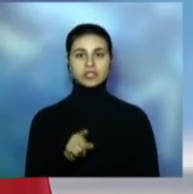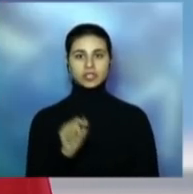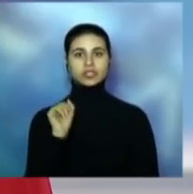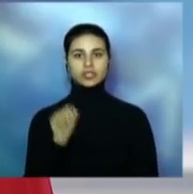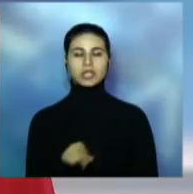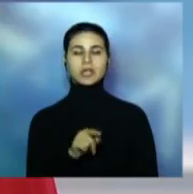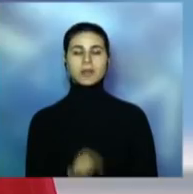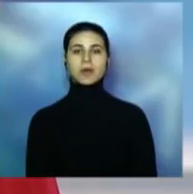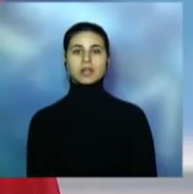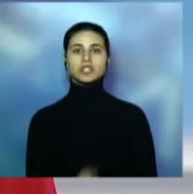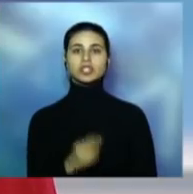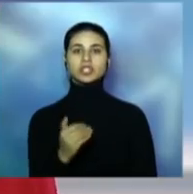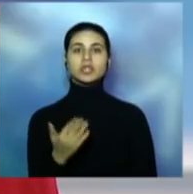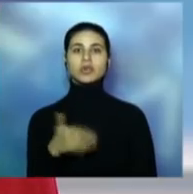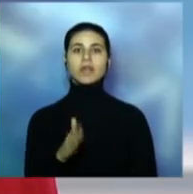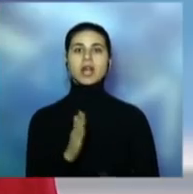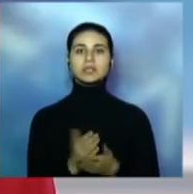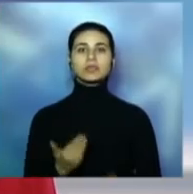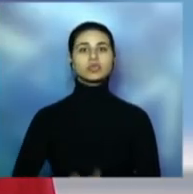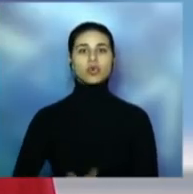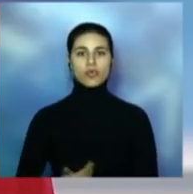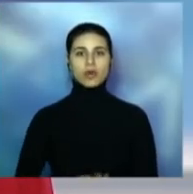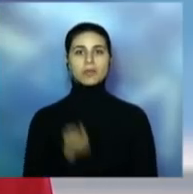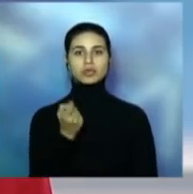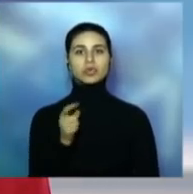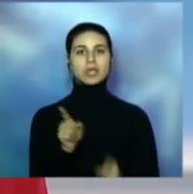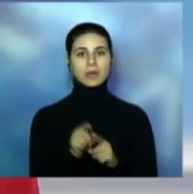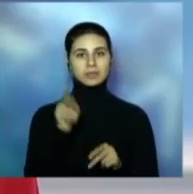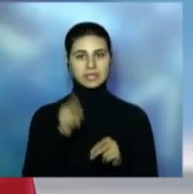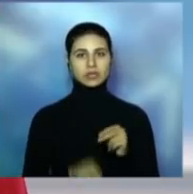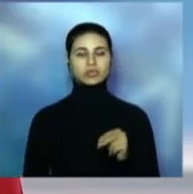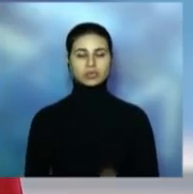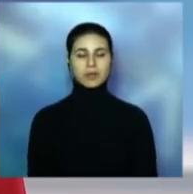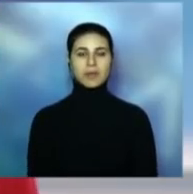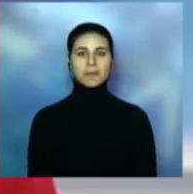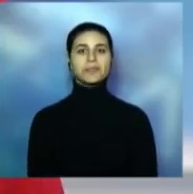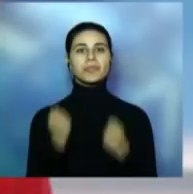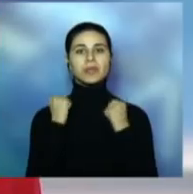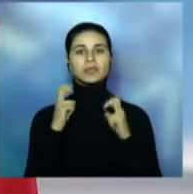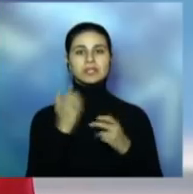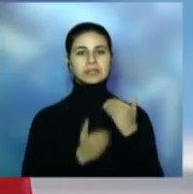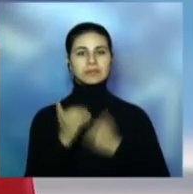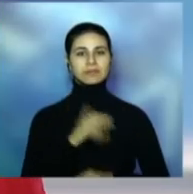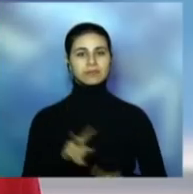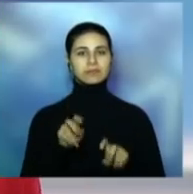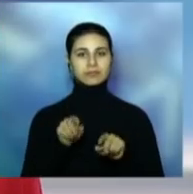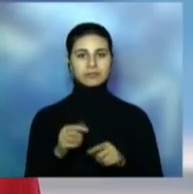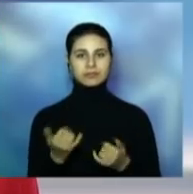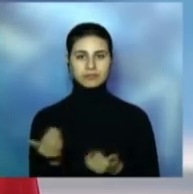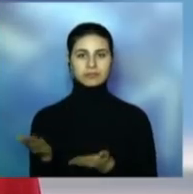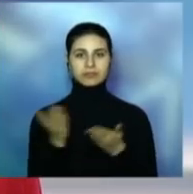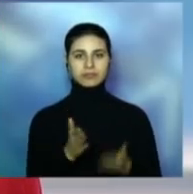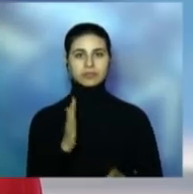შეიძლება შენი უკვე არსებული ცხოვრება გარკვეულწილად მაინც დასრულდეს. პარასპორტსმენები მყავს დღეს მე